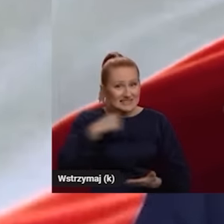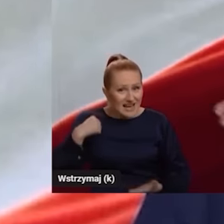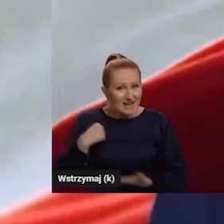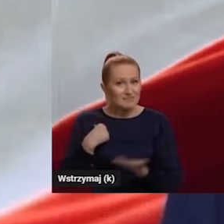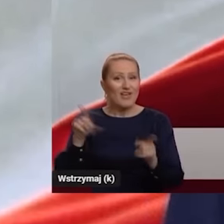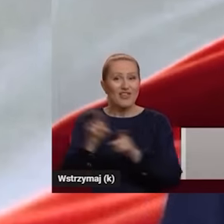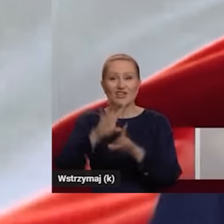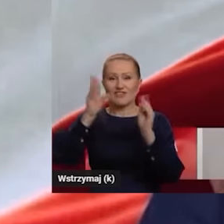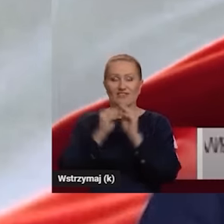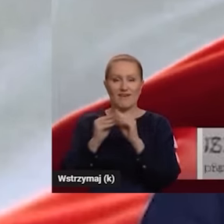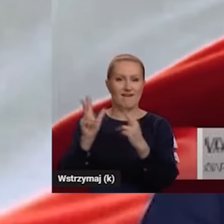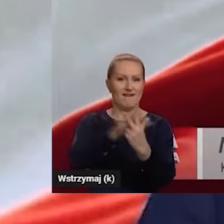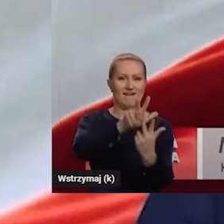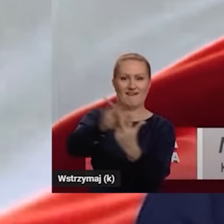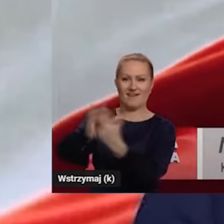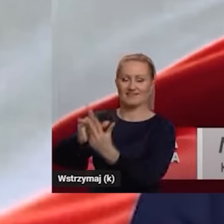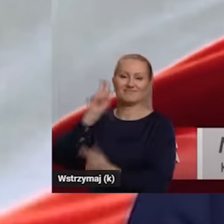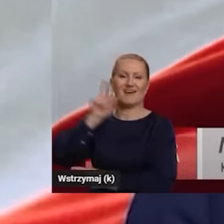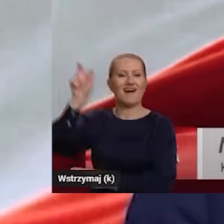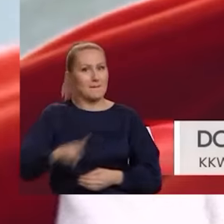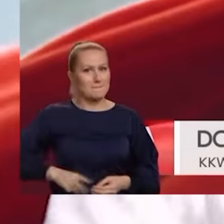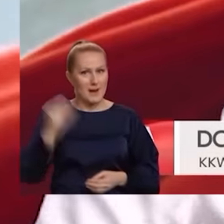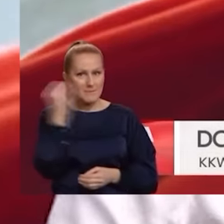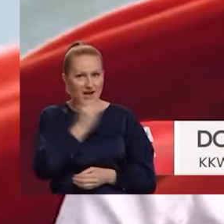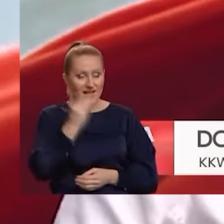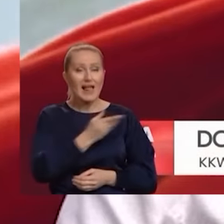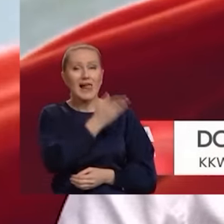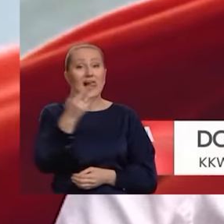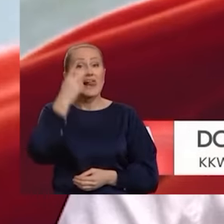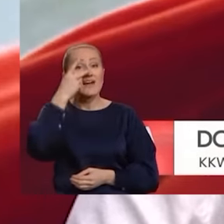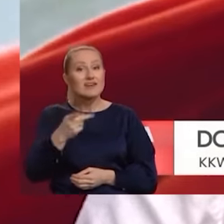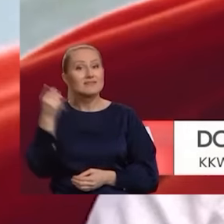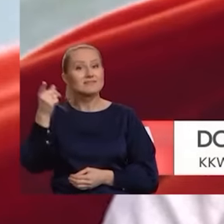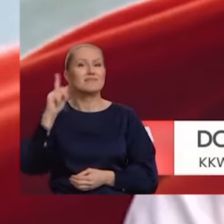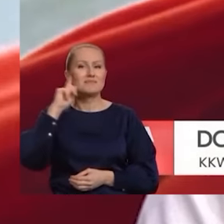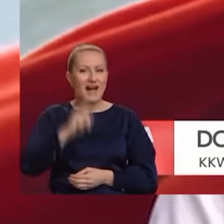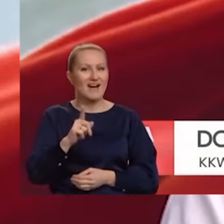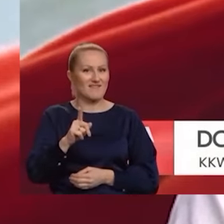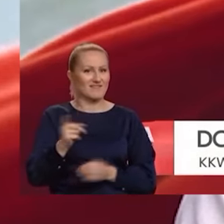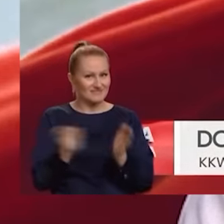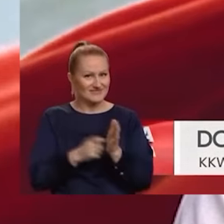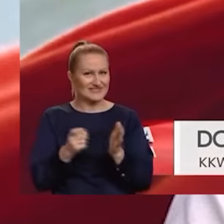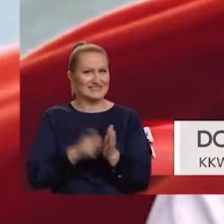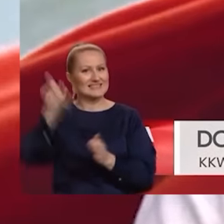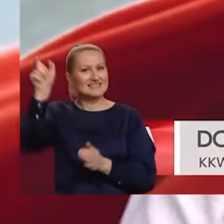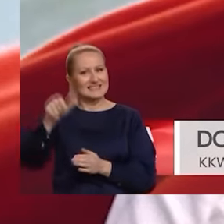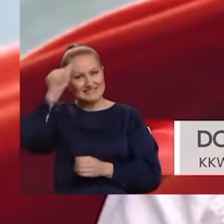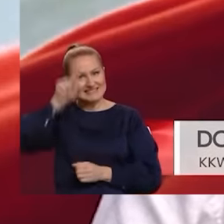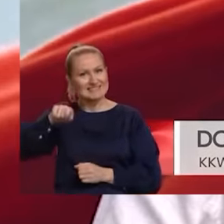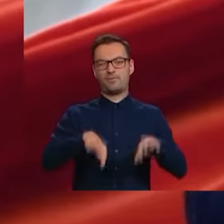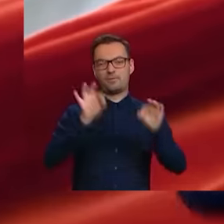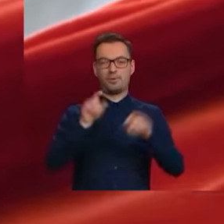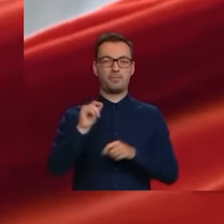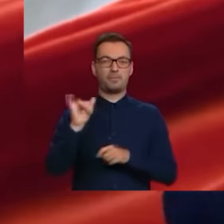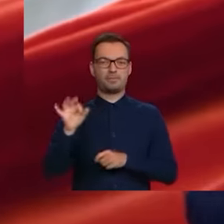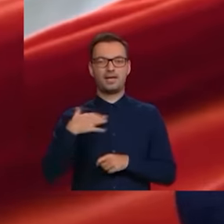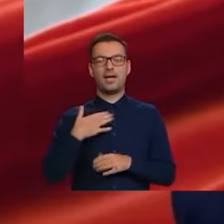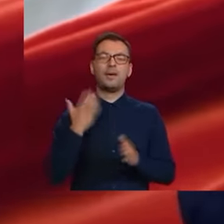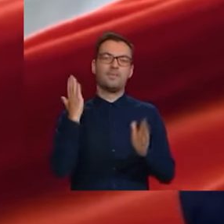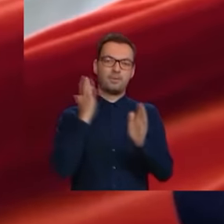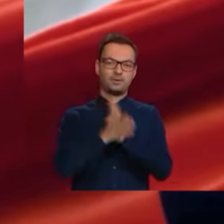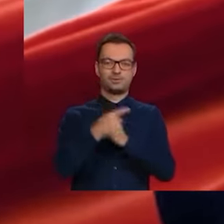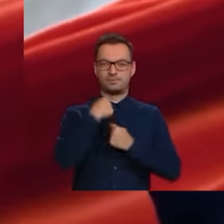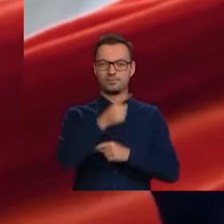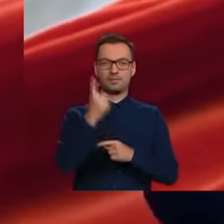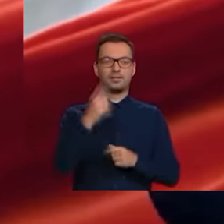Wszyscy na jednego, to banda Rudego. Widzicie, zasłużył bardzo solidnie na swój znany pseudonim Pinokio. Mam jedno proste